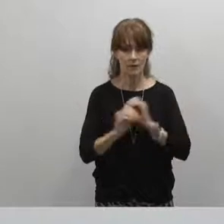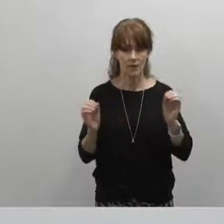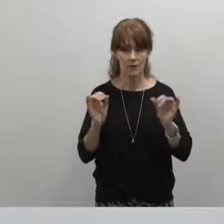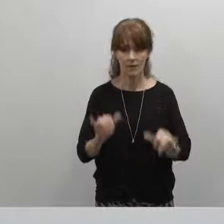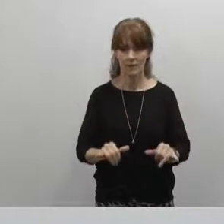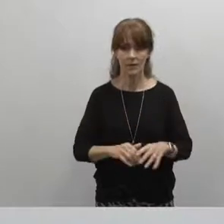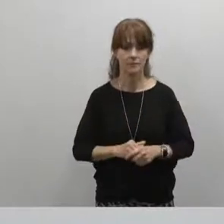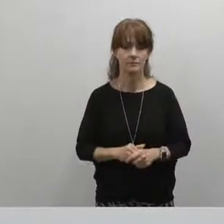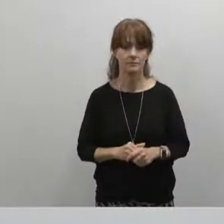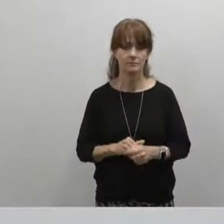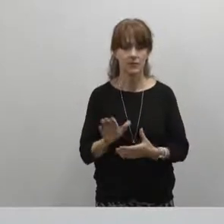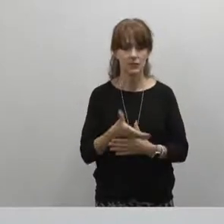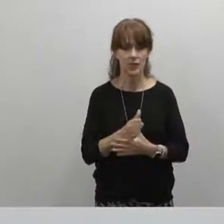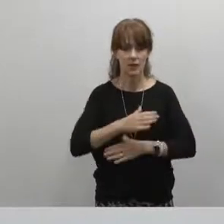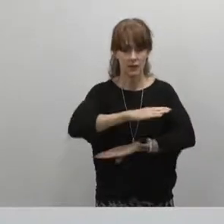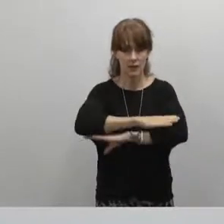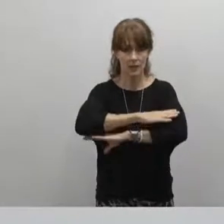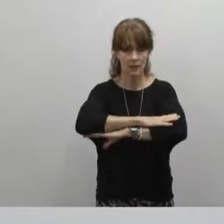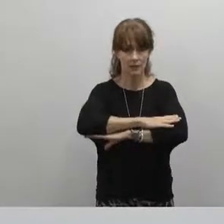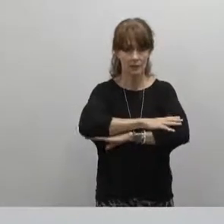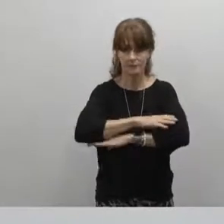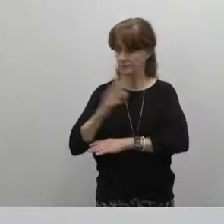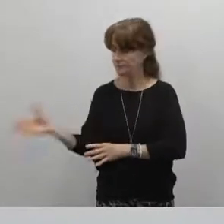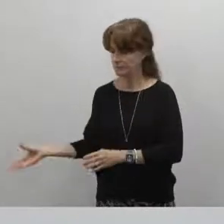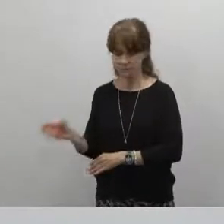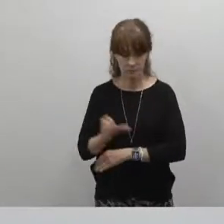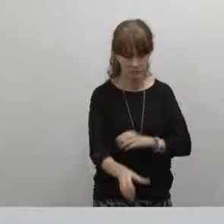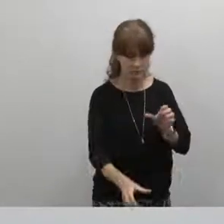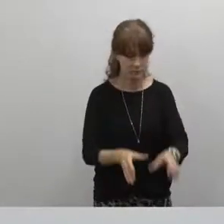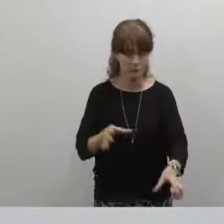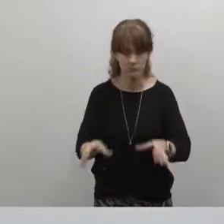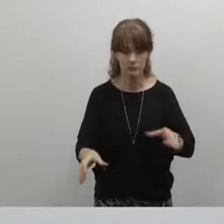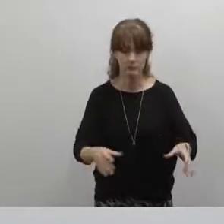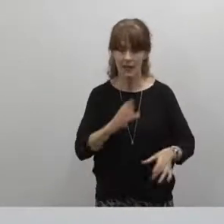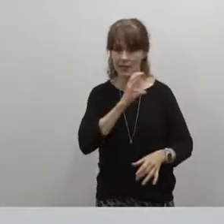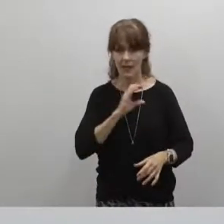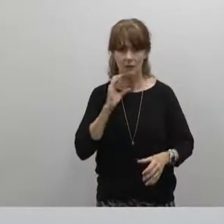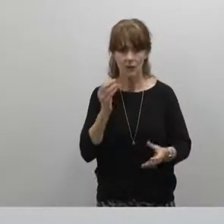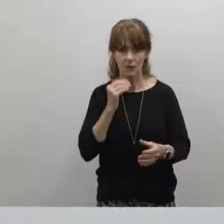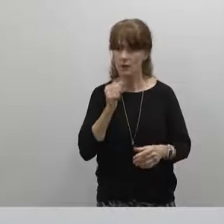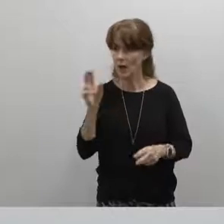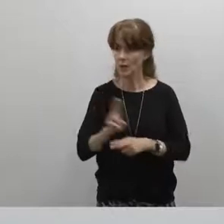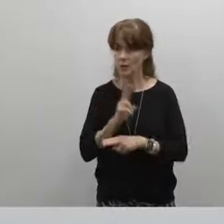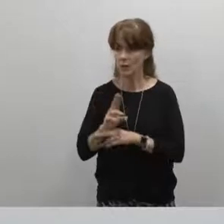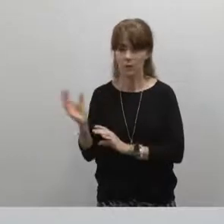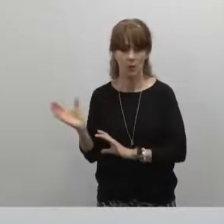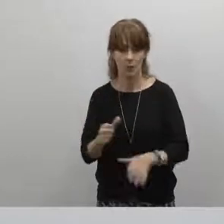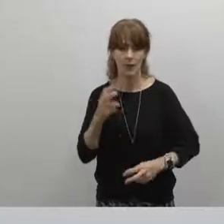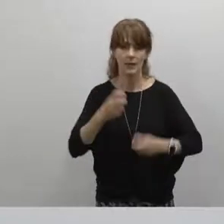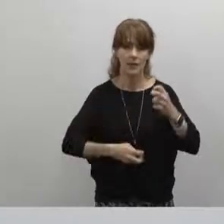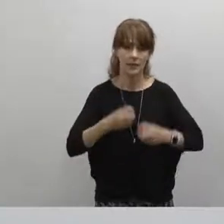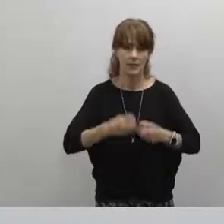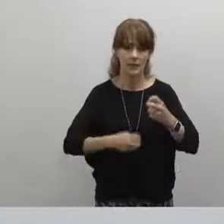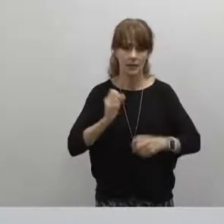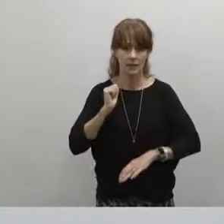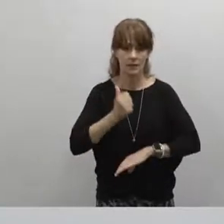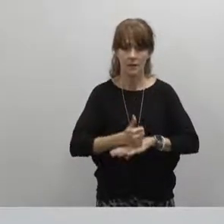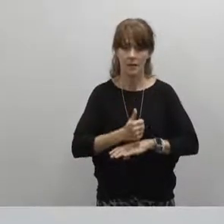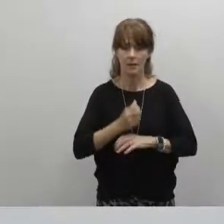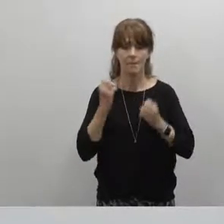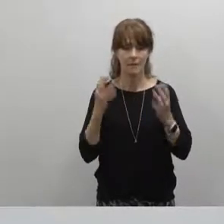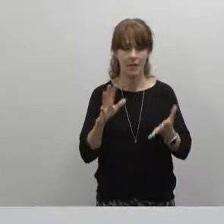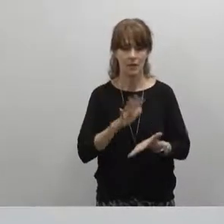យើងចង់ឲ្យមានការទៀមទាឲ្យសិស្សគេហៅថាយកម្ហូបអាហារពីផ្ទះមកដោយដាក់តាមកញ្ចប់ត្រឹមត្